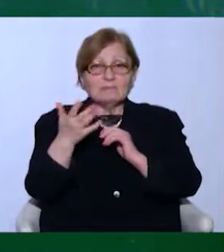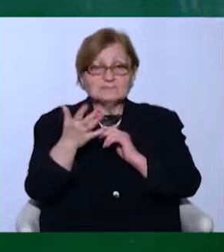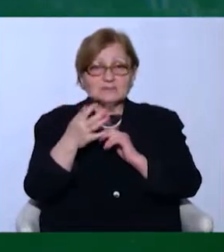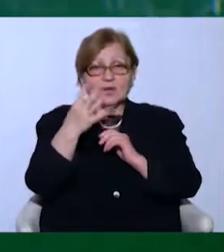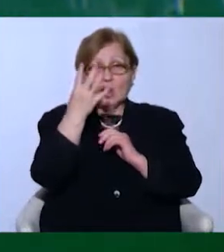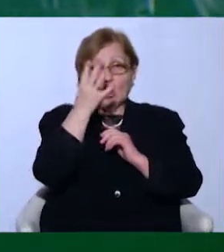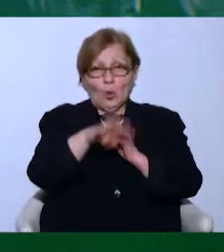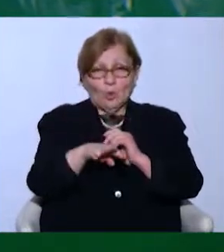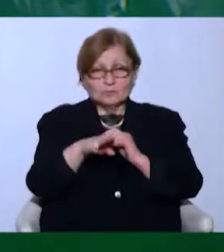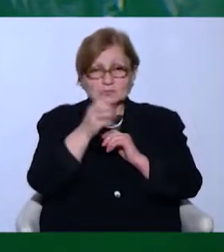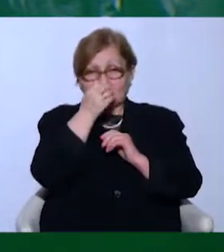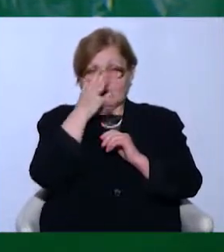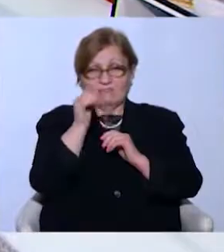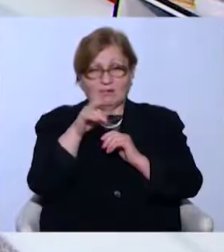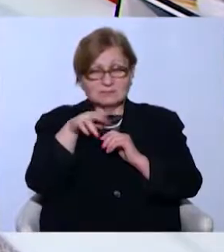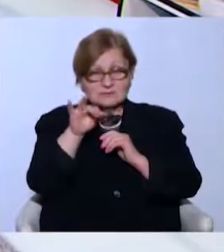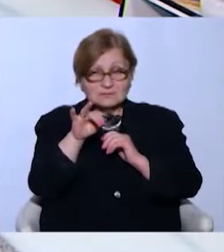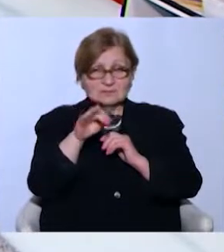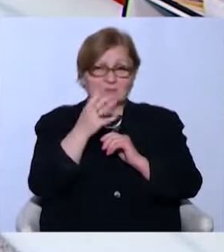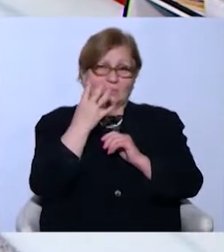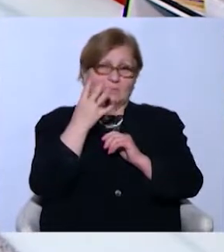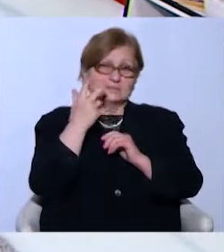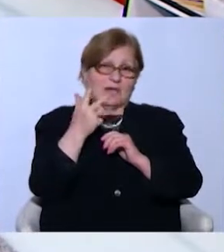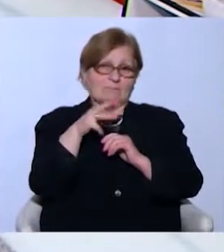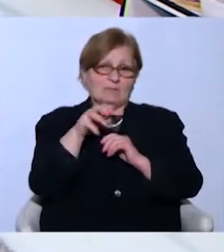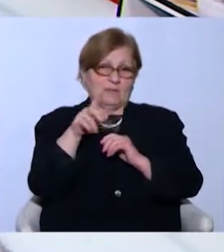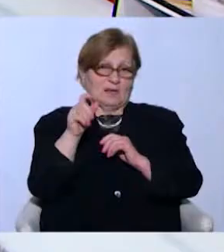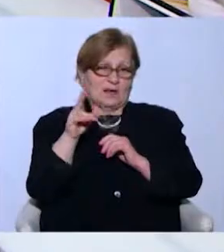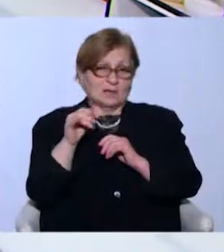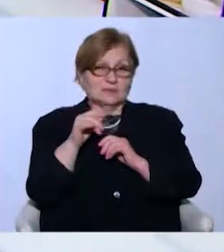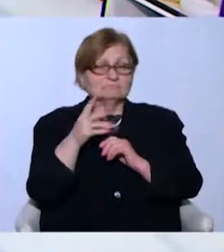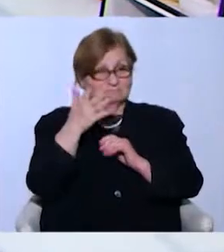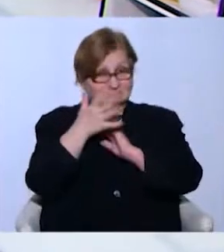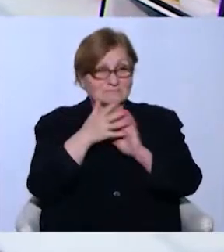თითოეულ დეტალს, თუ რაზე იყო ლაპარაკი, რა პირობები უნდა დავიცვათ და როგორ.